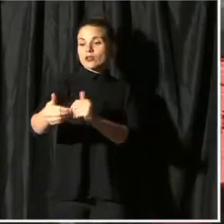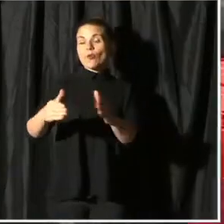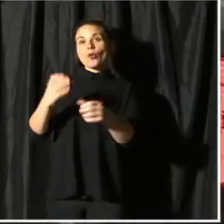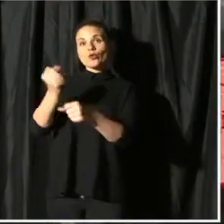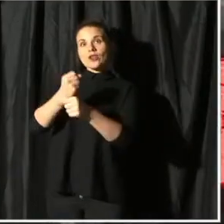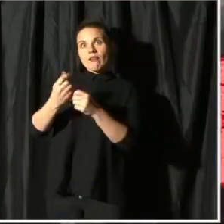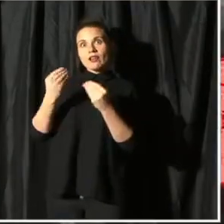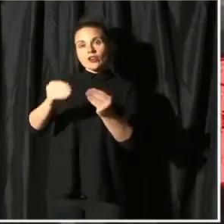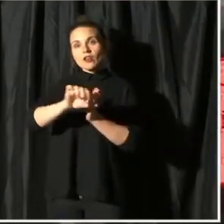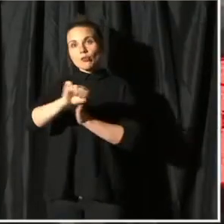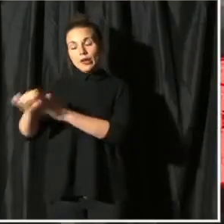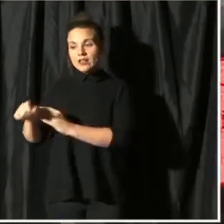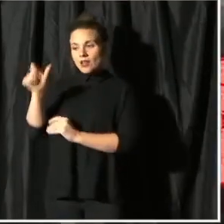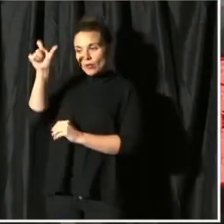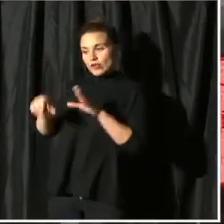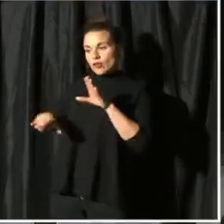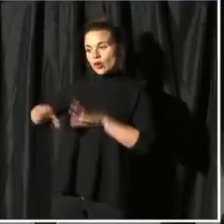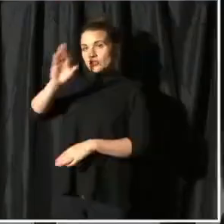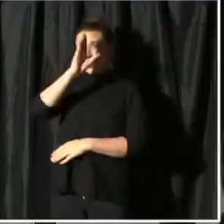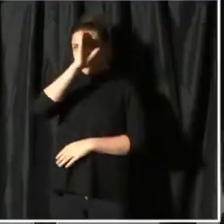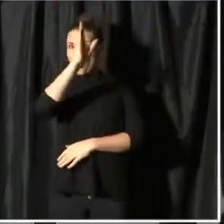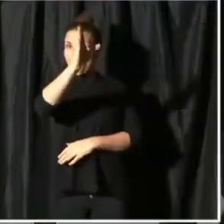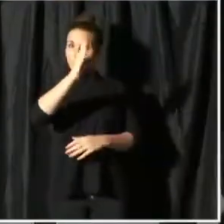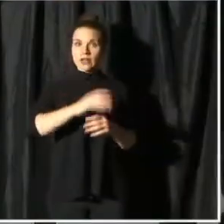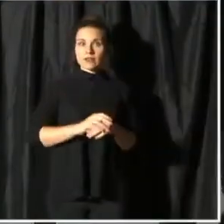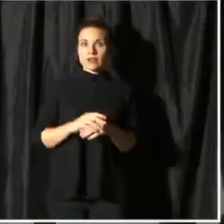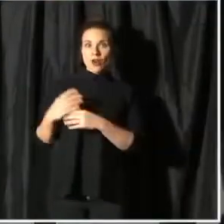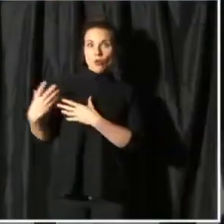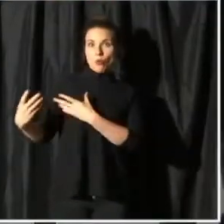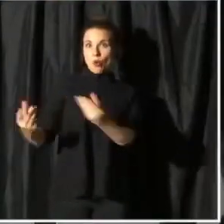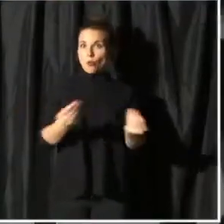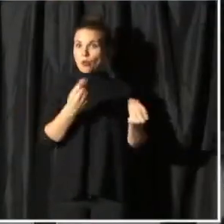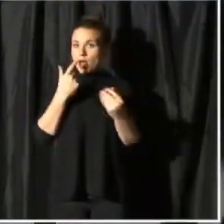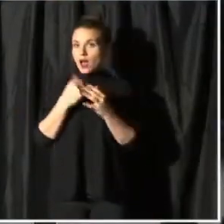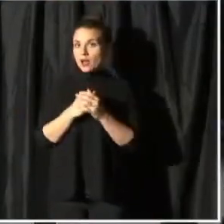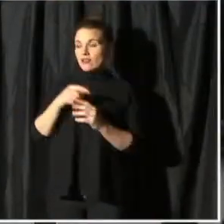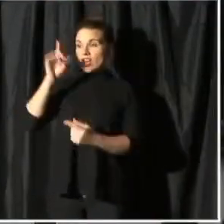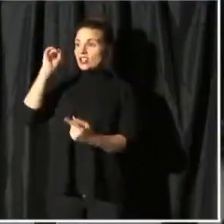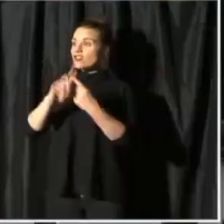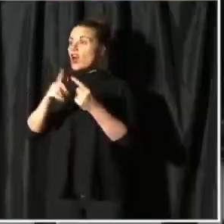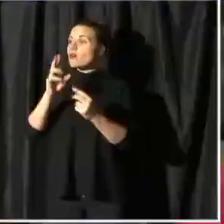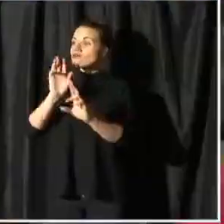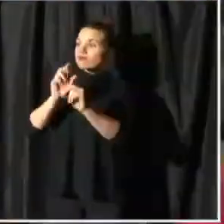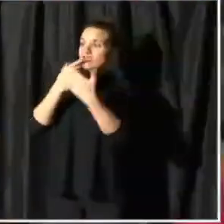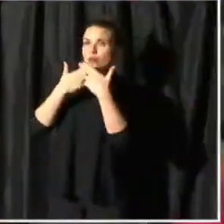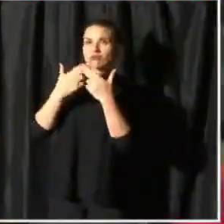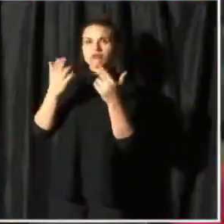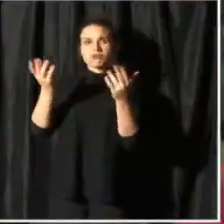droit sincère populaire qui n'a aucun sujet tabou